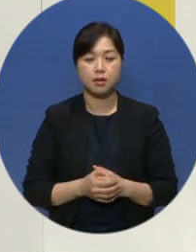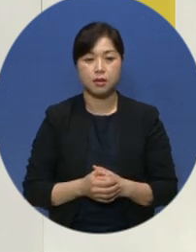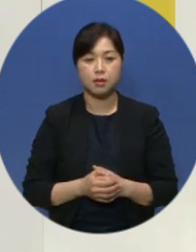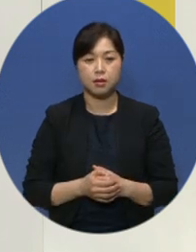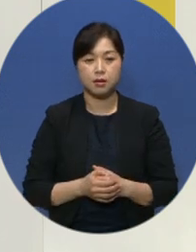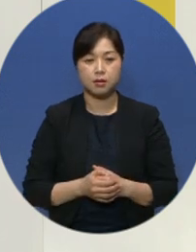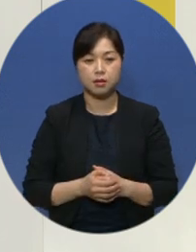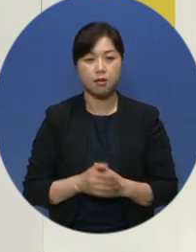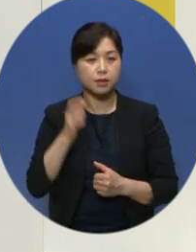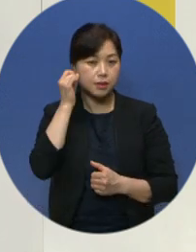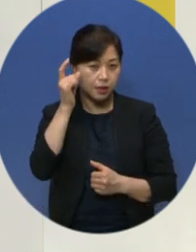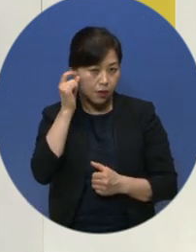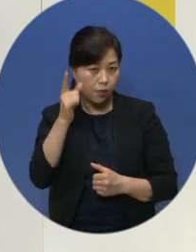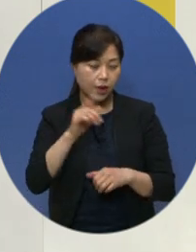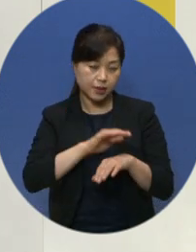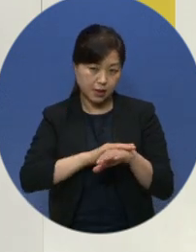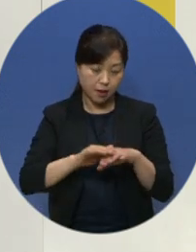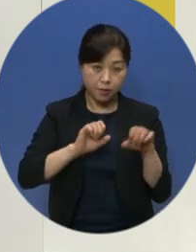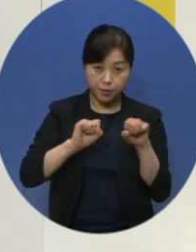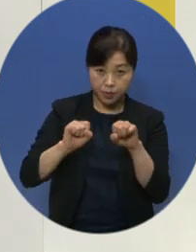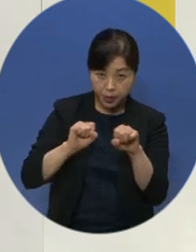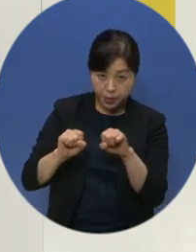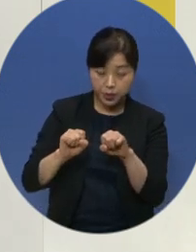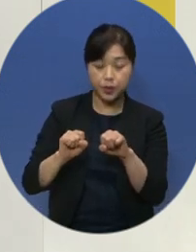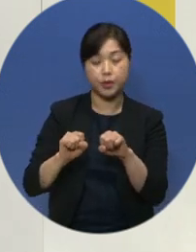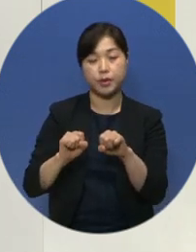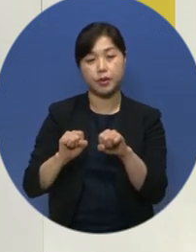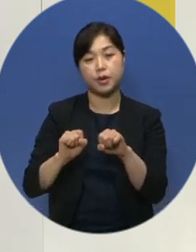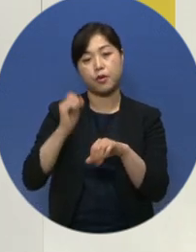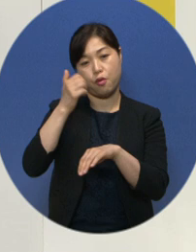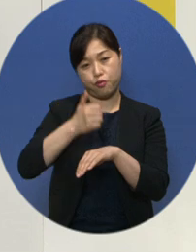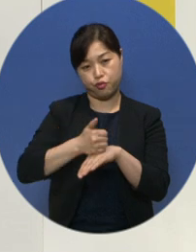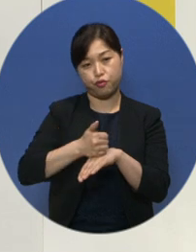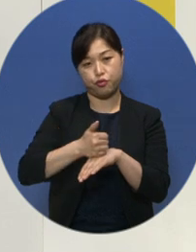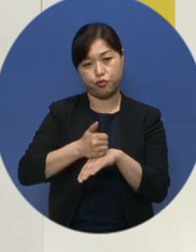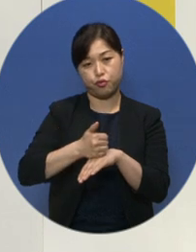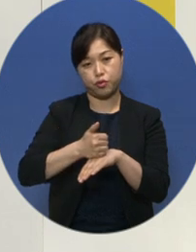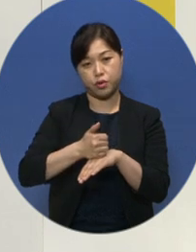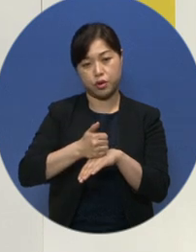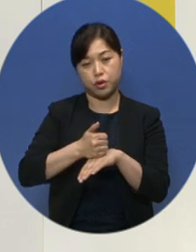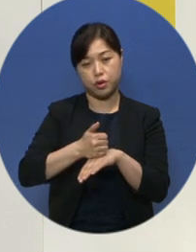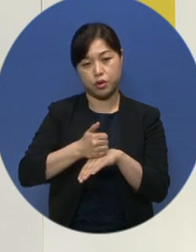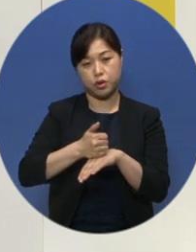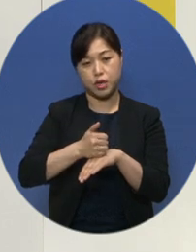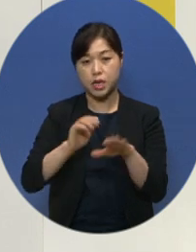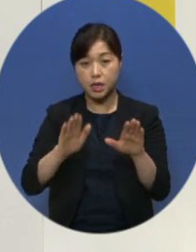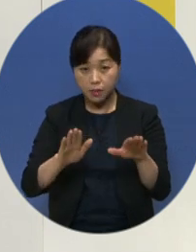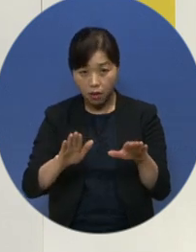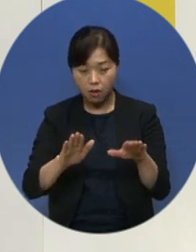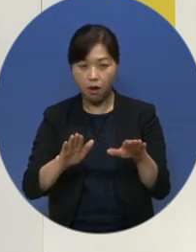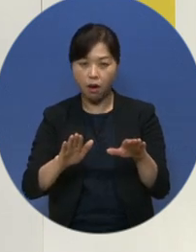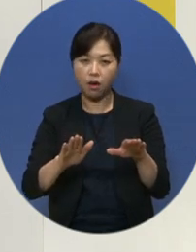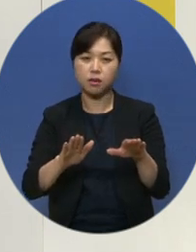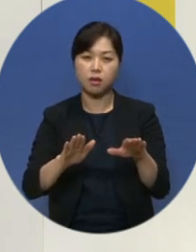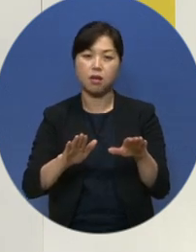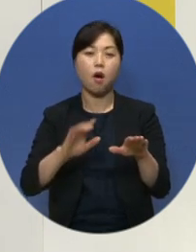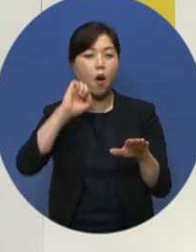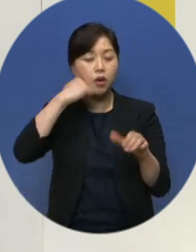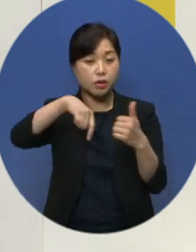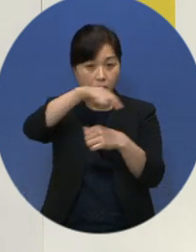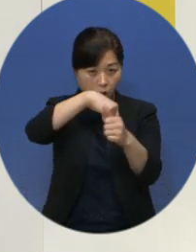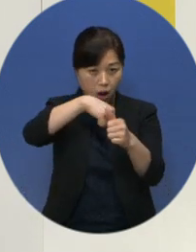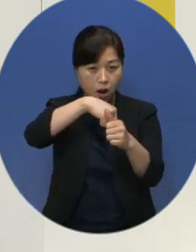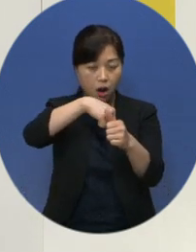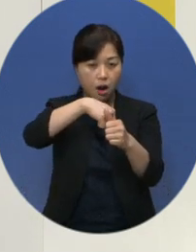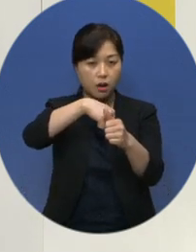이제 잘 급 지혜롭게 에 극복을 하면 도리어 이런 기회에 더 많은 반전이 올 수도 있다라는